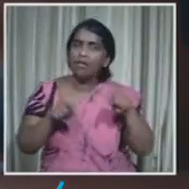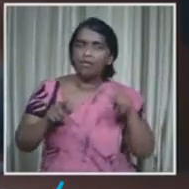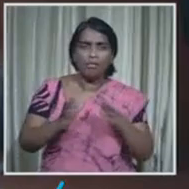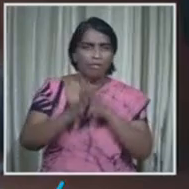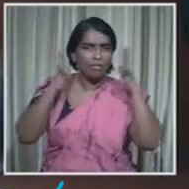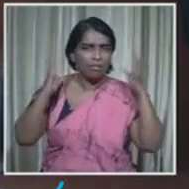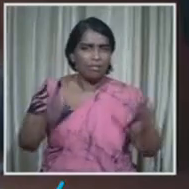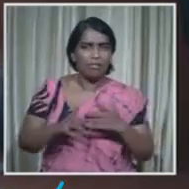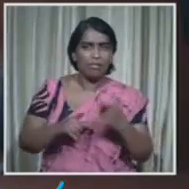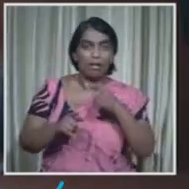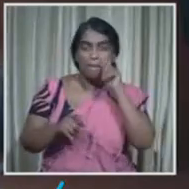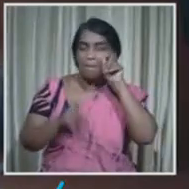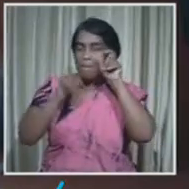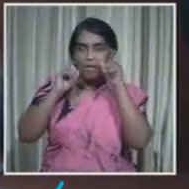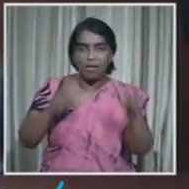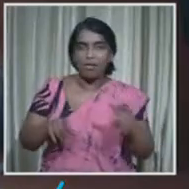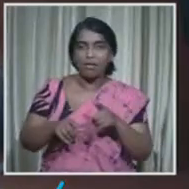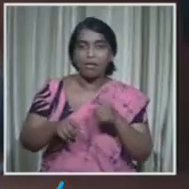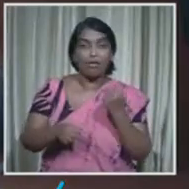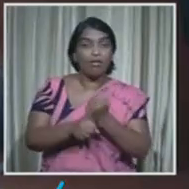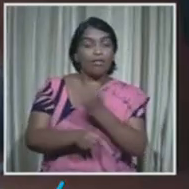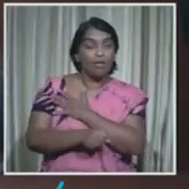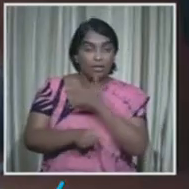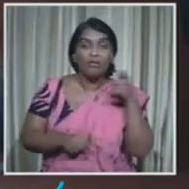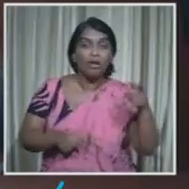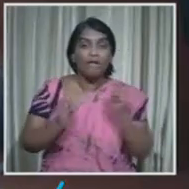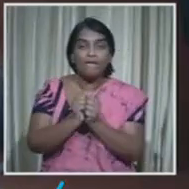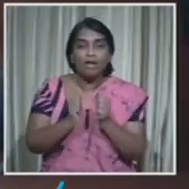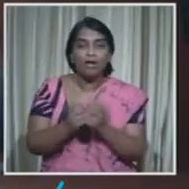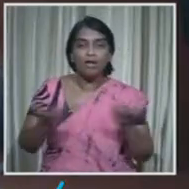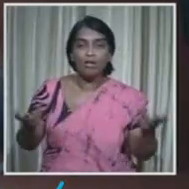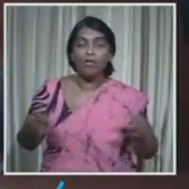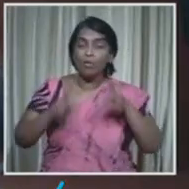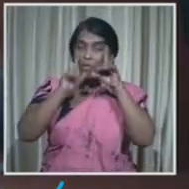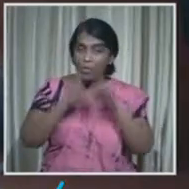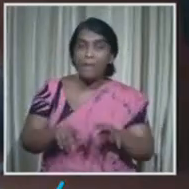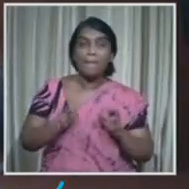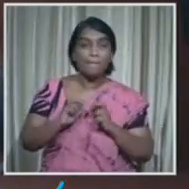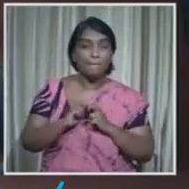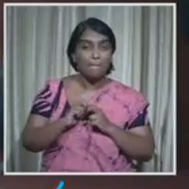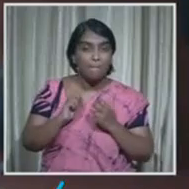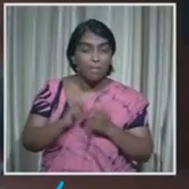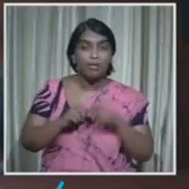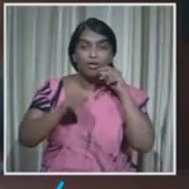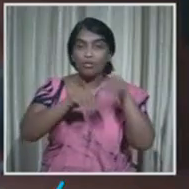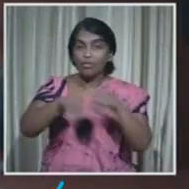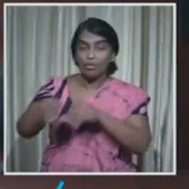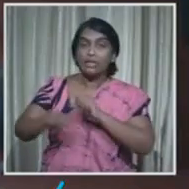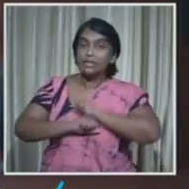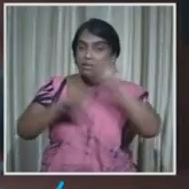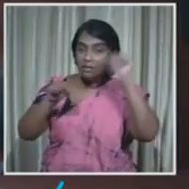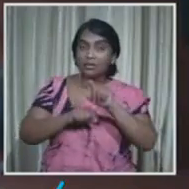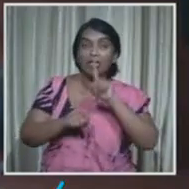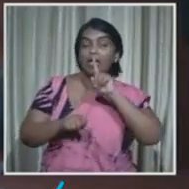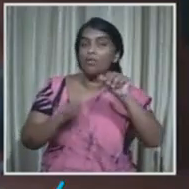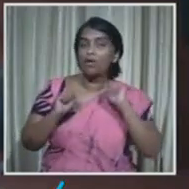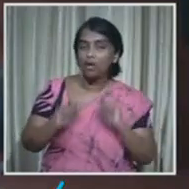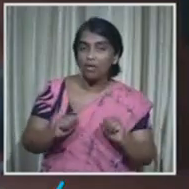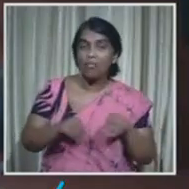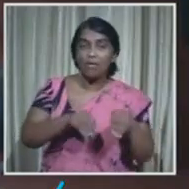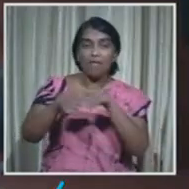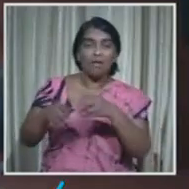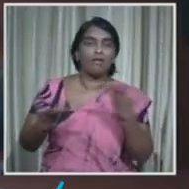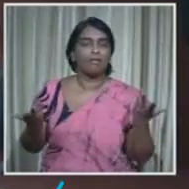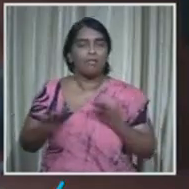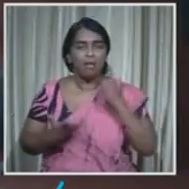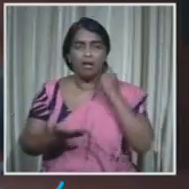ඇද්ද විසඳුම ලැබුවේ නැහැ ගෝඨාභය රාජපක්ෂ මොකද කිව්වේ මෙවැනි අර්බුදයක් තියෙන ගොවි ජනතාව පාරට බැලලා කෑ ගහලා කිව්වේ මොකද්ද වගා කරගන්න විදියක්